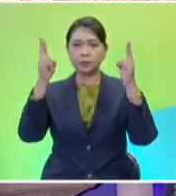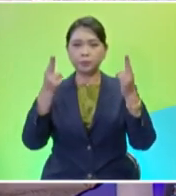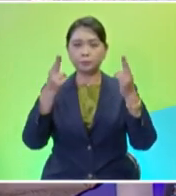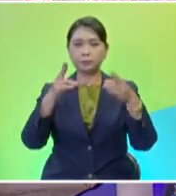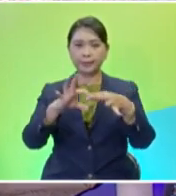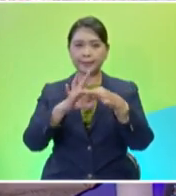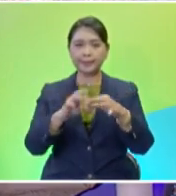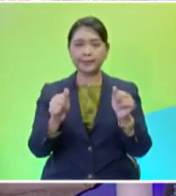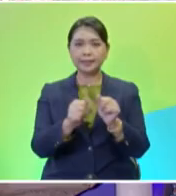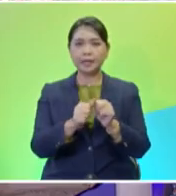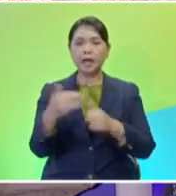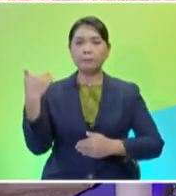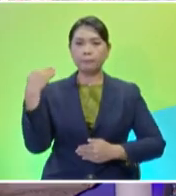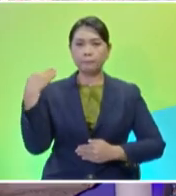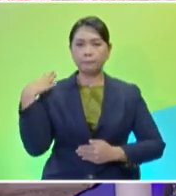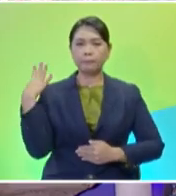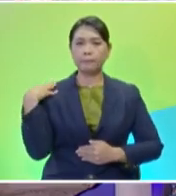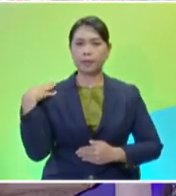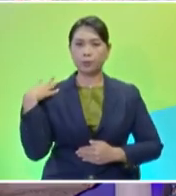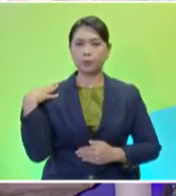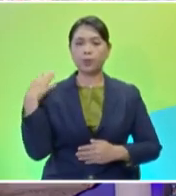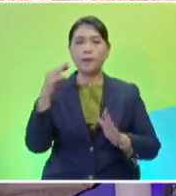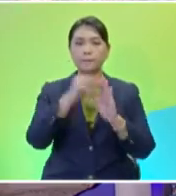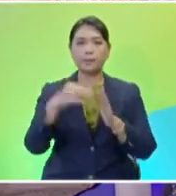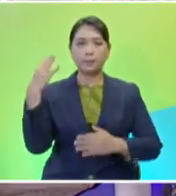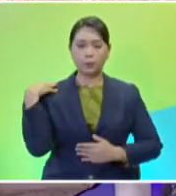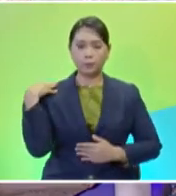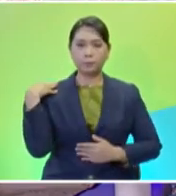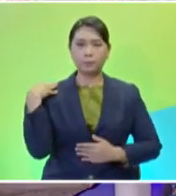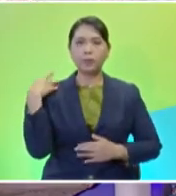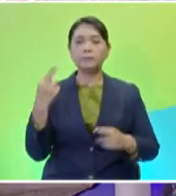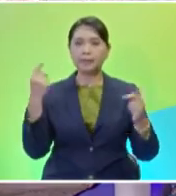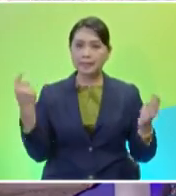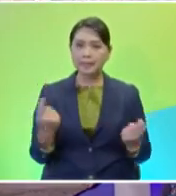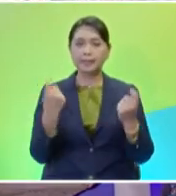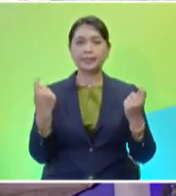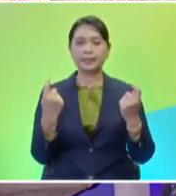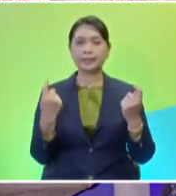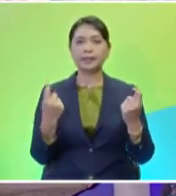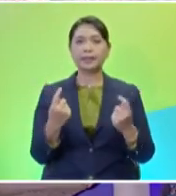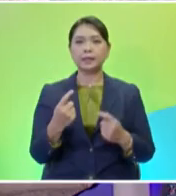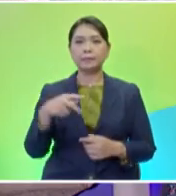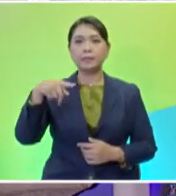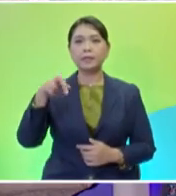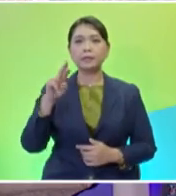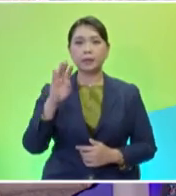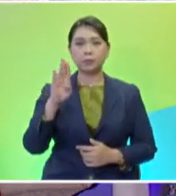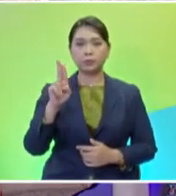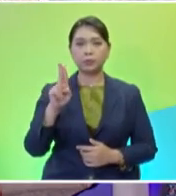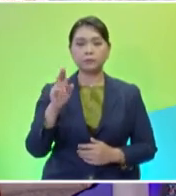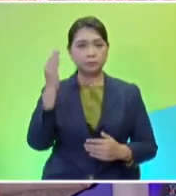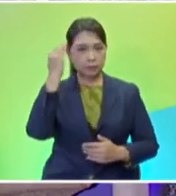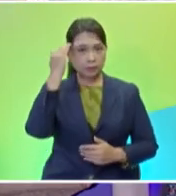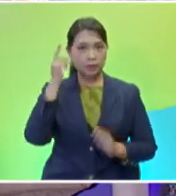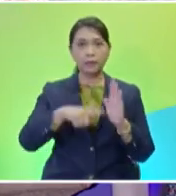dengan bahu-membahu meraih ikan Prabu Tadi kan saya melakukan watak Prabu itu jadi tidak tahu lebih